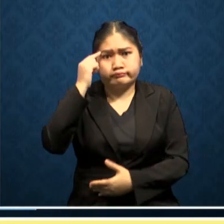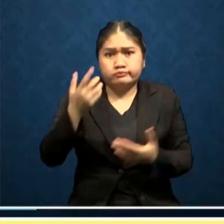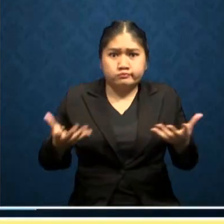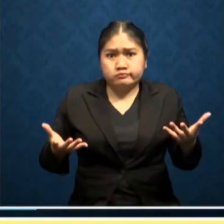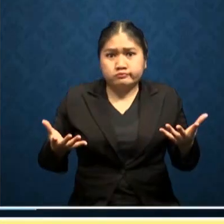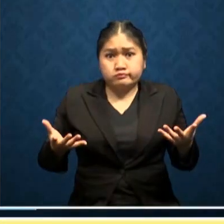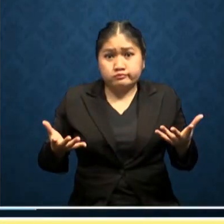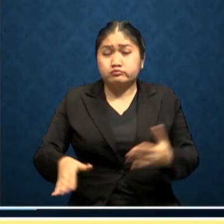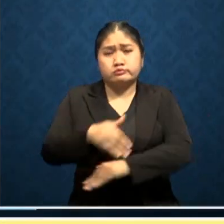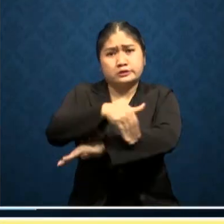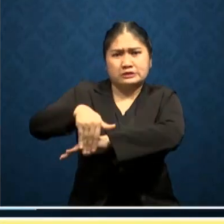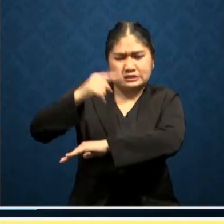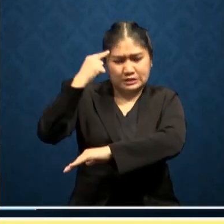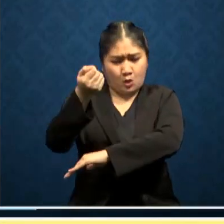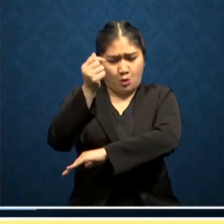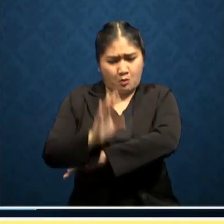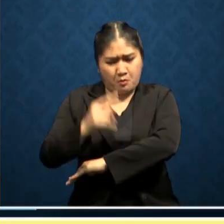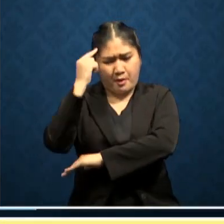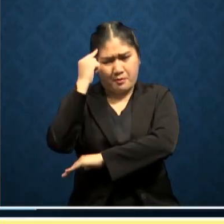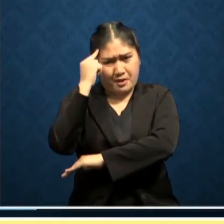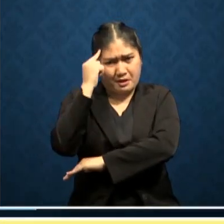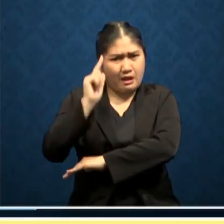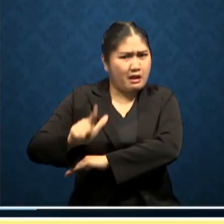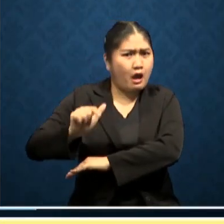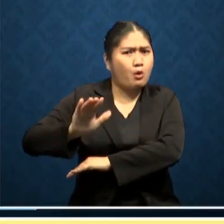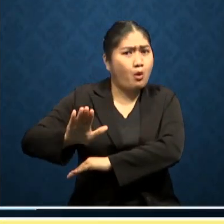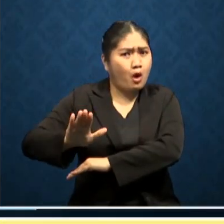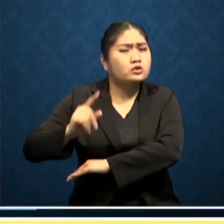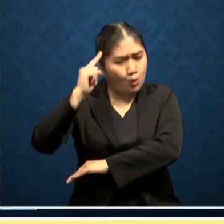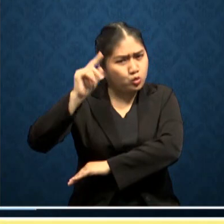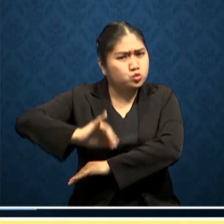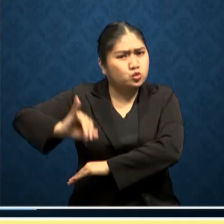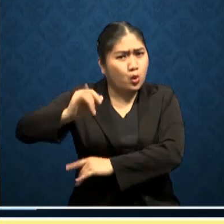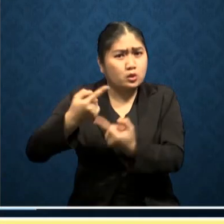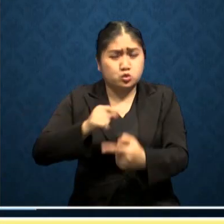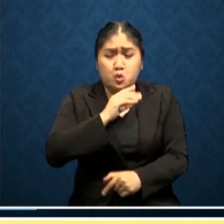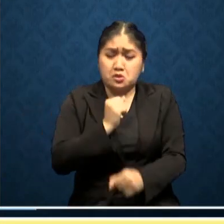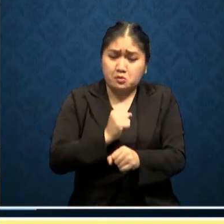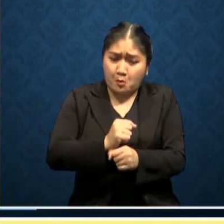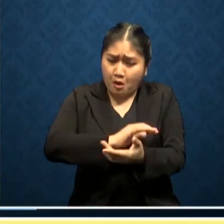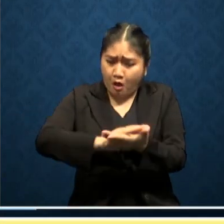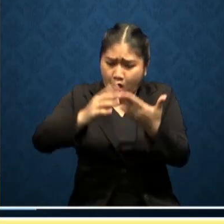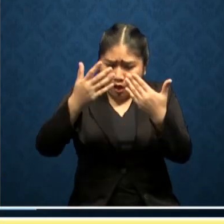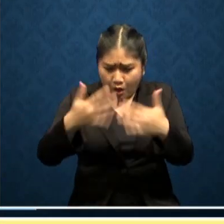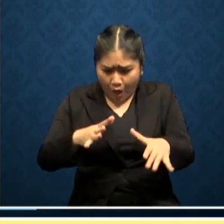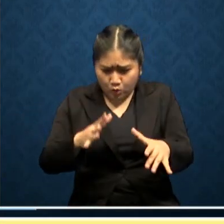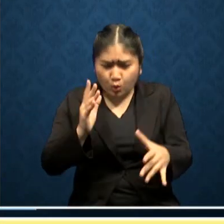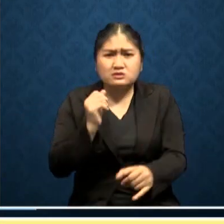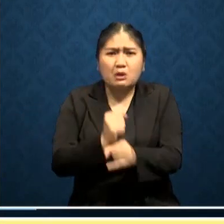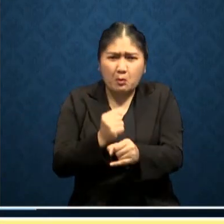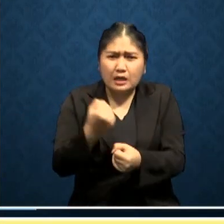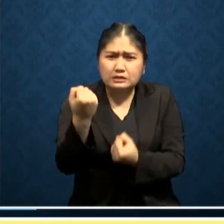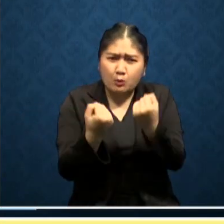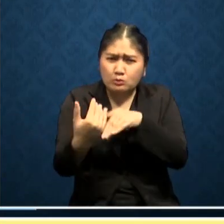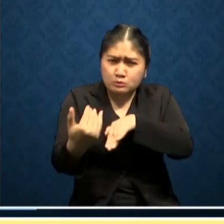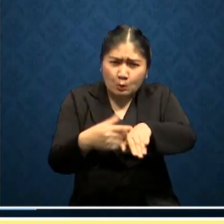วาวสวัลที่ออกแบบตรงนั้นอ่ะ คงมีหลการ คงถกตองุรนะครับแต่พอมเสรจแล้วเนี้ย จากกใช้งานจริมนเหนปัญหา